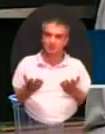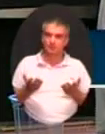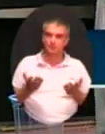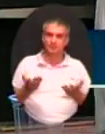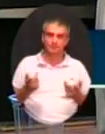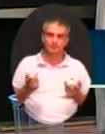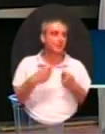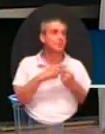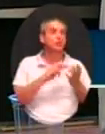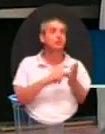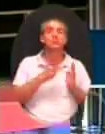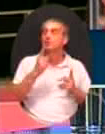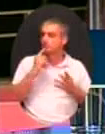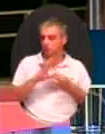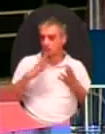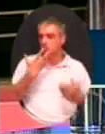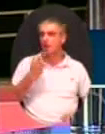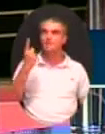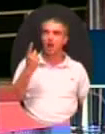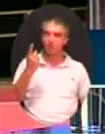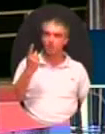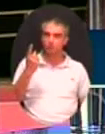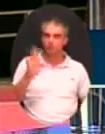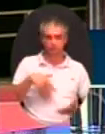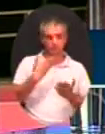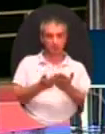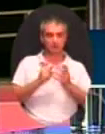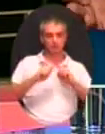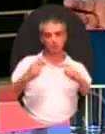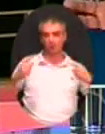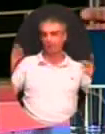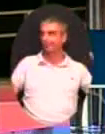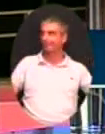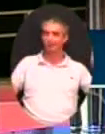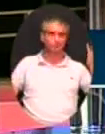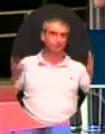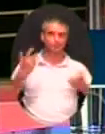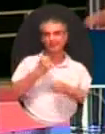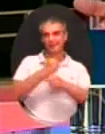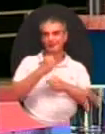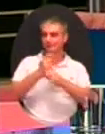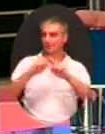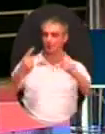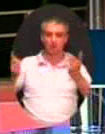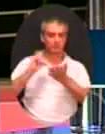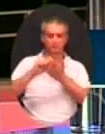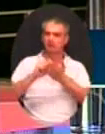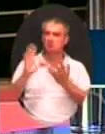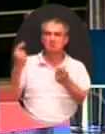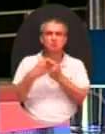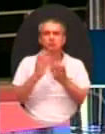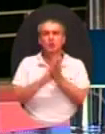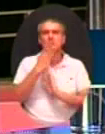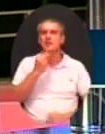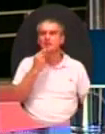הפוליטי של זה? מנותק מרבנות, מוצאים שם כל מיני נציגים מכל מיני משרדים, מה להם